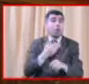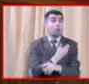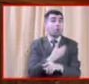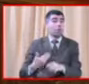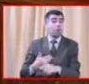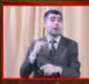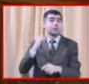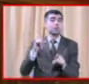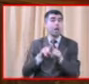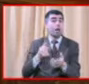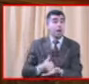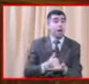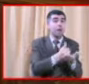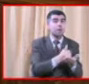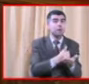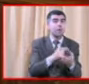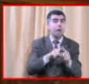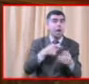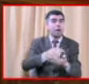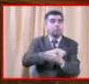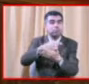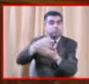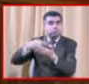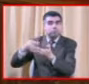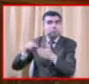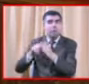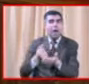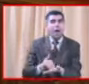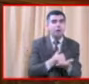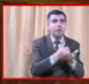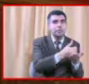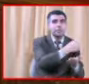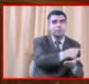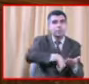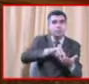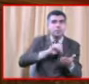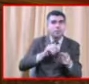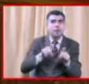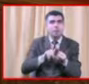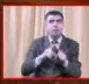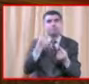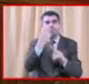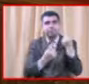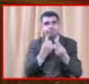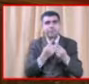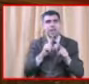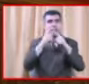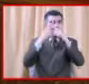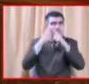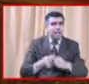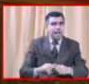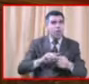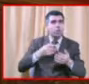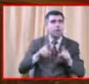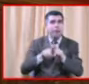باش هي غادي تصرف هذا الشيء، باش ما يبقاش يعني فتح راس المال بطريقه عشوائيه، باش